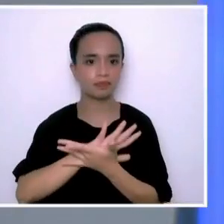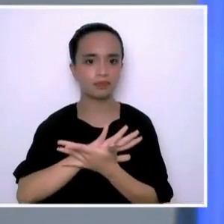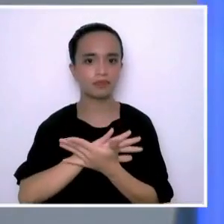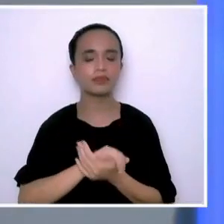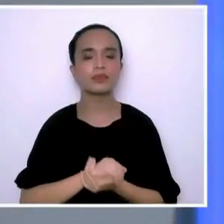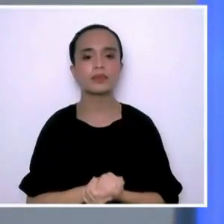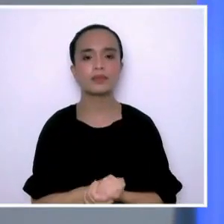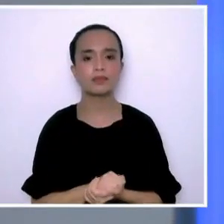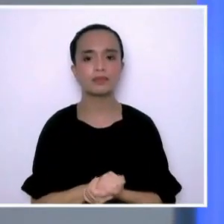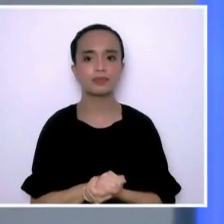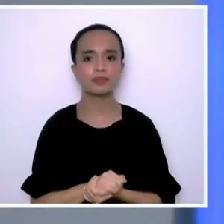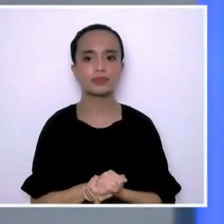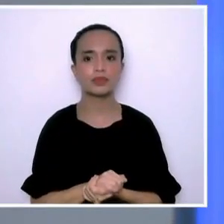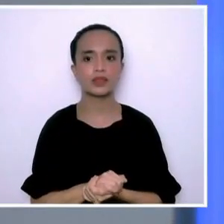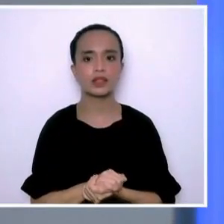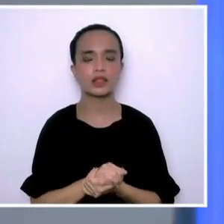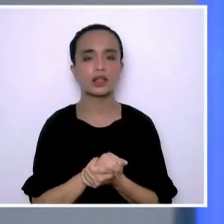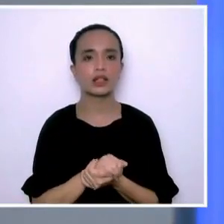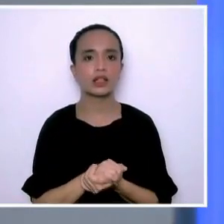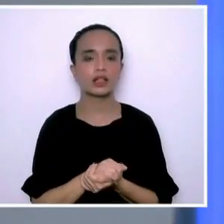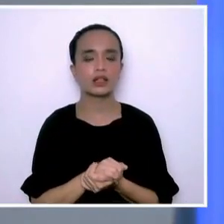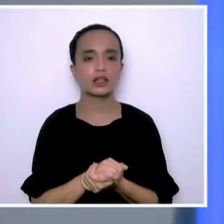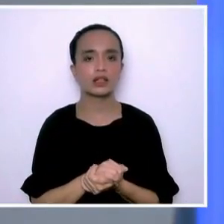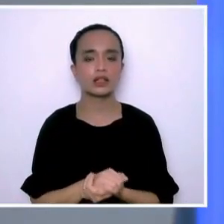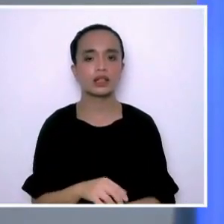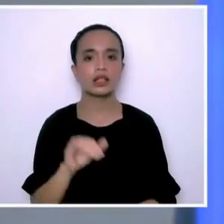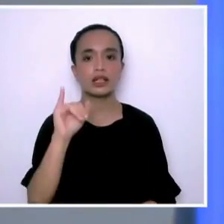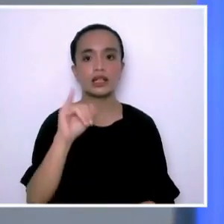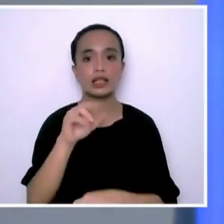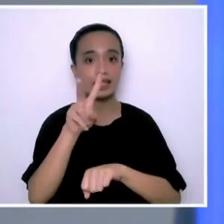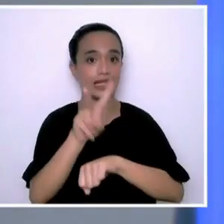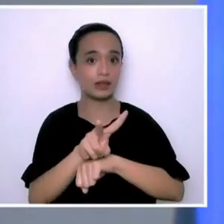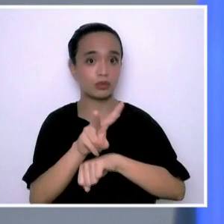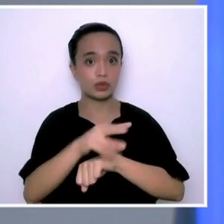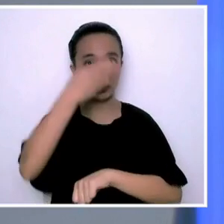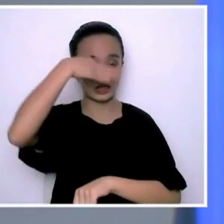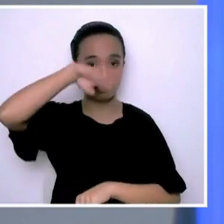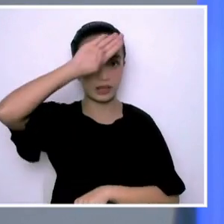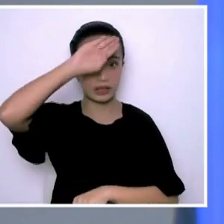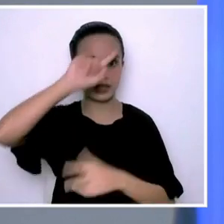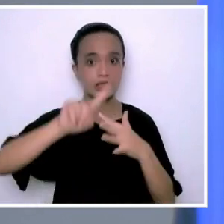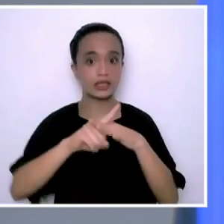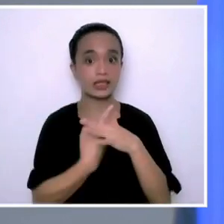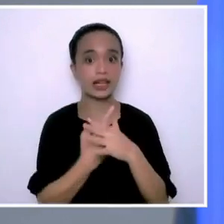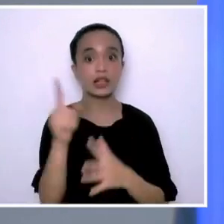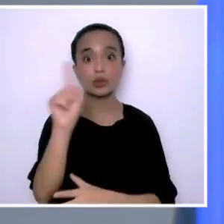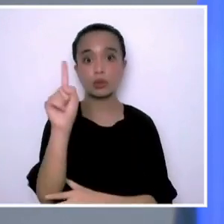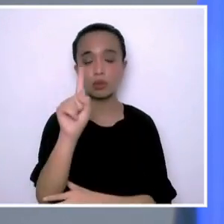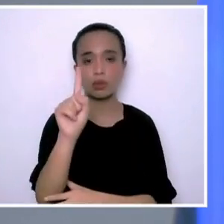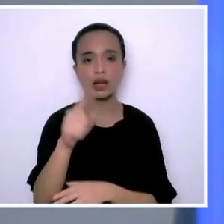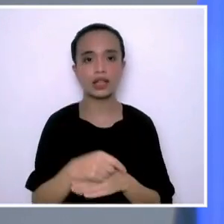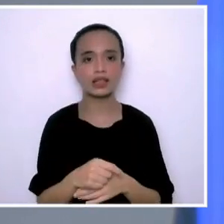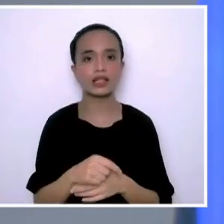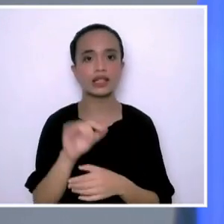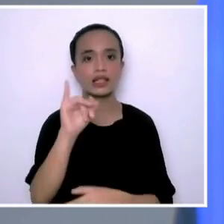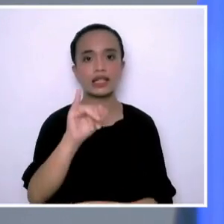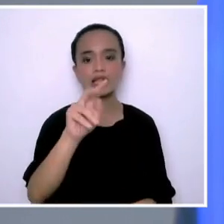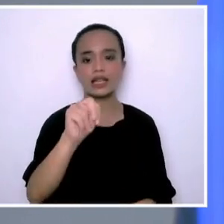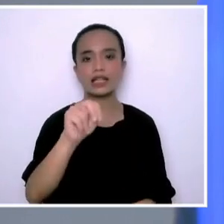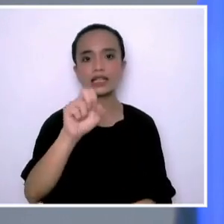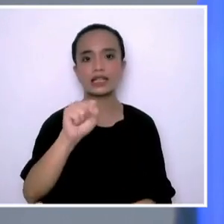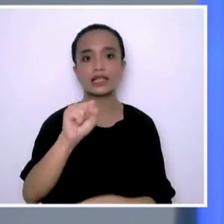Sinimulan na ng pamahalaang lungsod ng Imus, Cavite ang pagkakabit ng insecticidal net sa